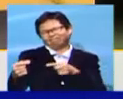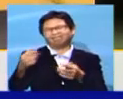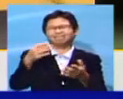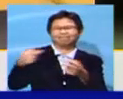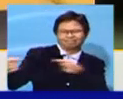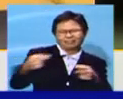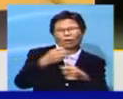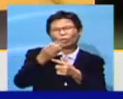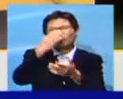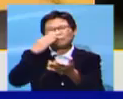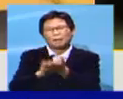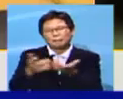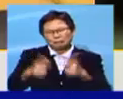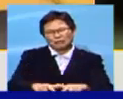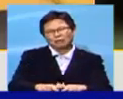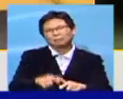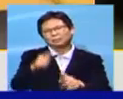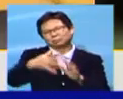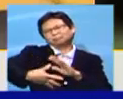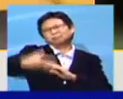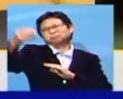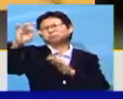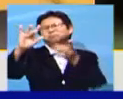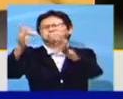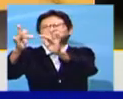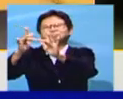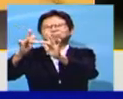berpunca daripada kandungan yang dimuat